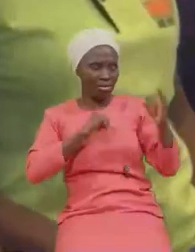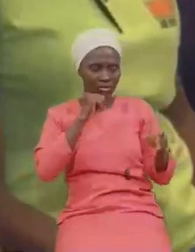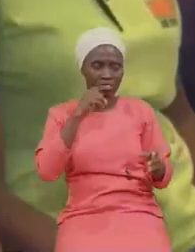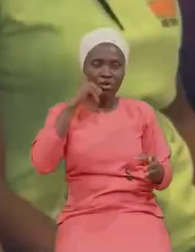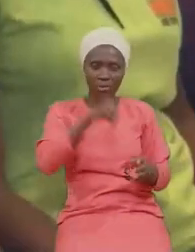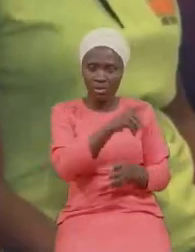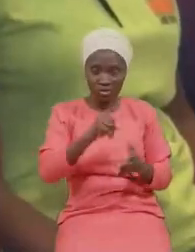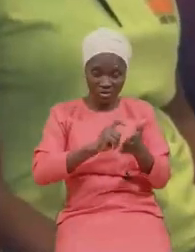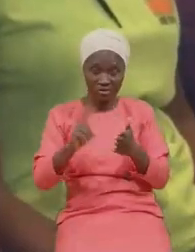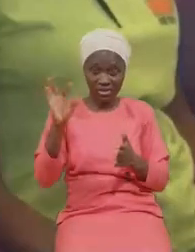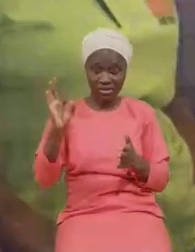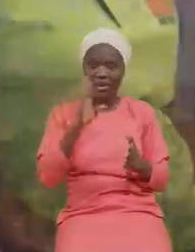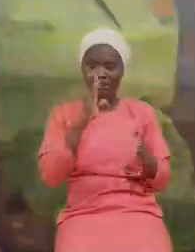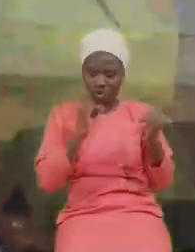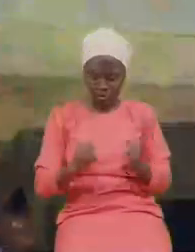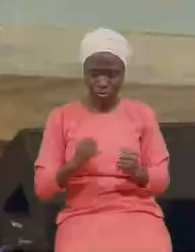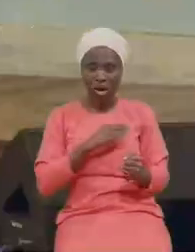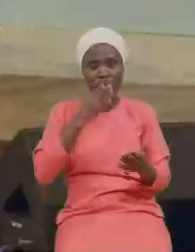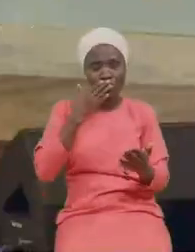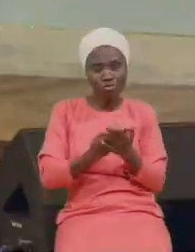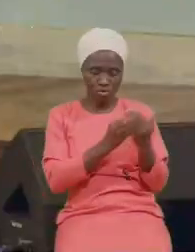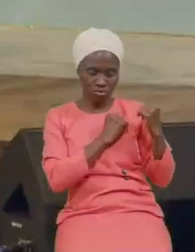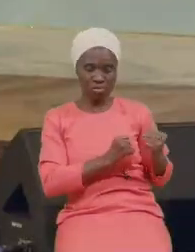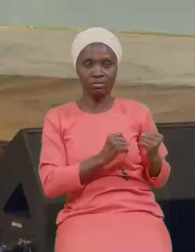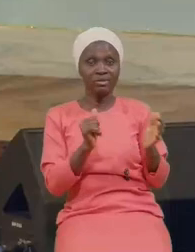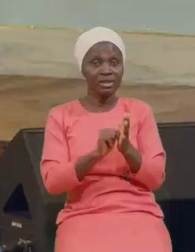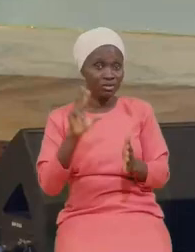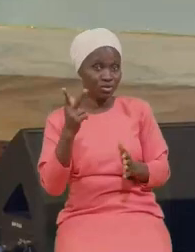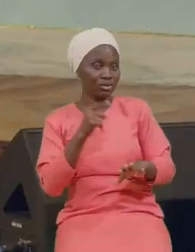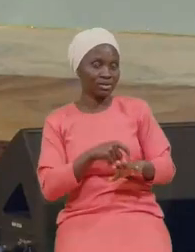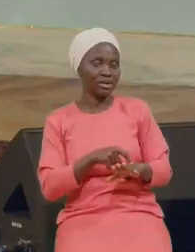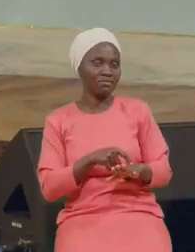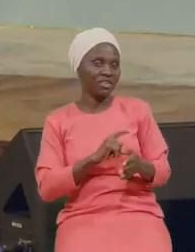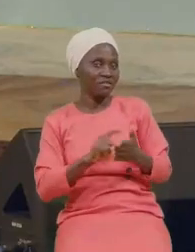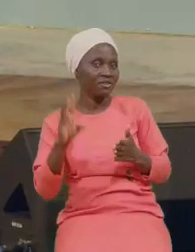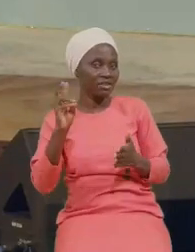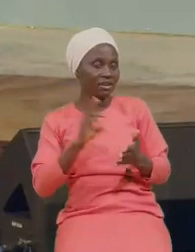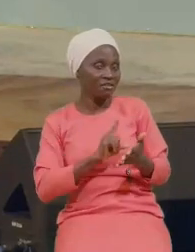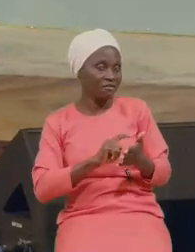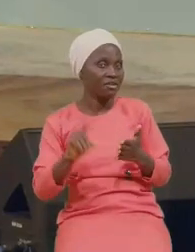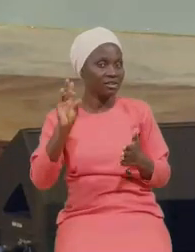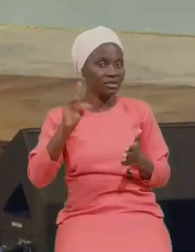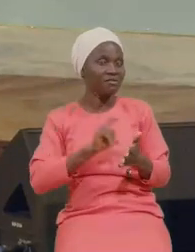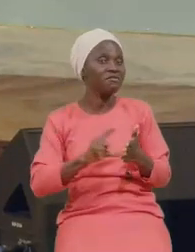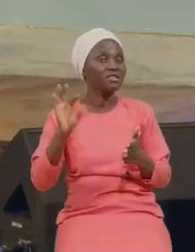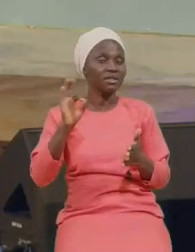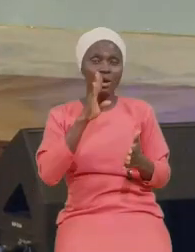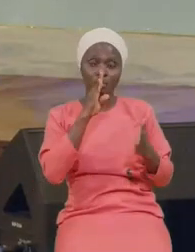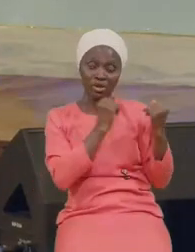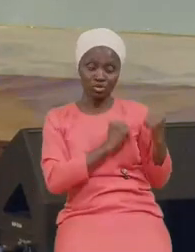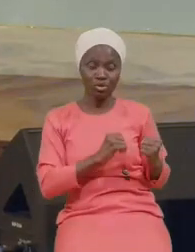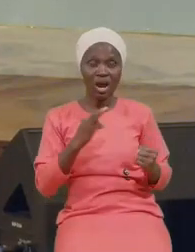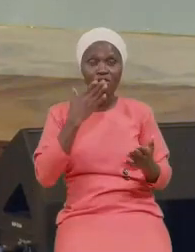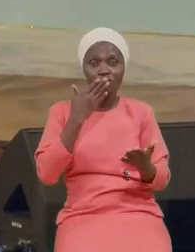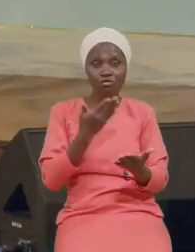fortifie toi et prends courage c'est la troisième fois verset 6 verset 7 verset 9 ne-elle pas